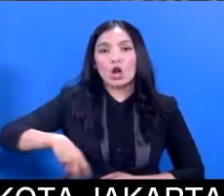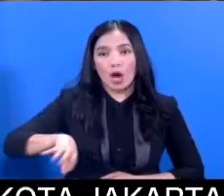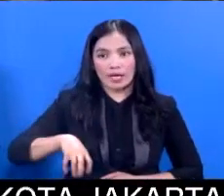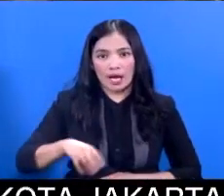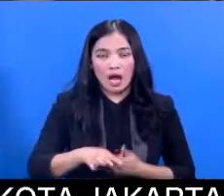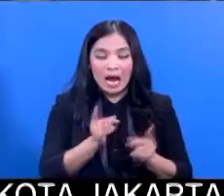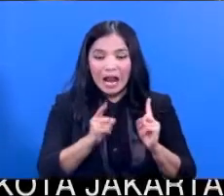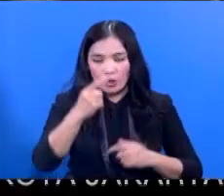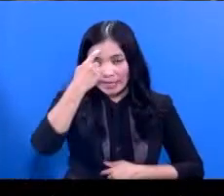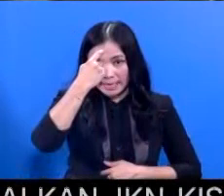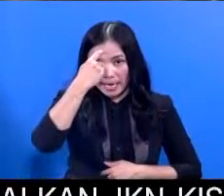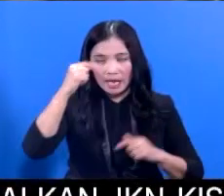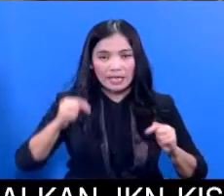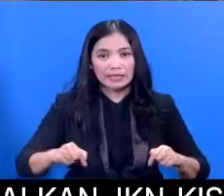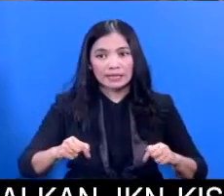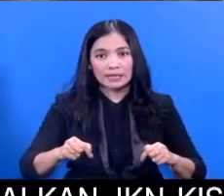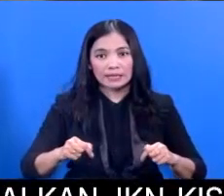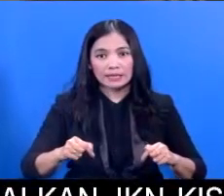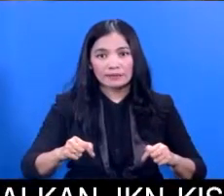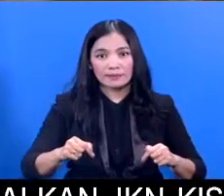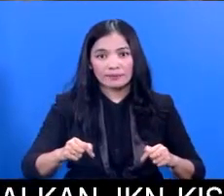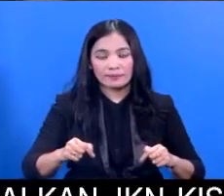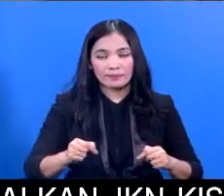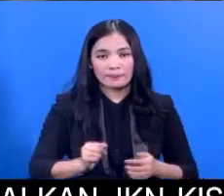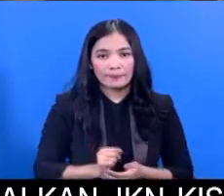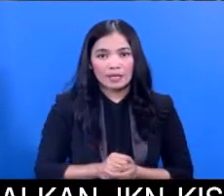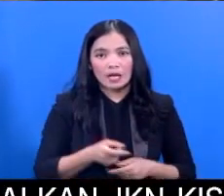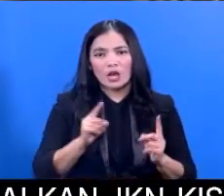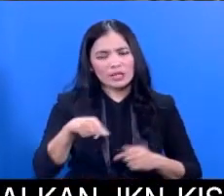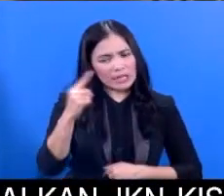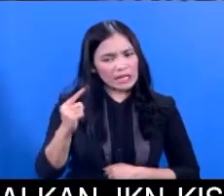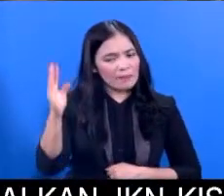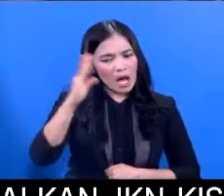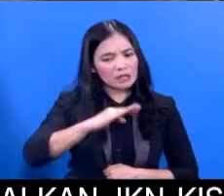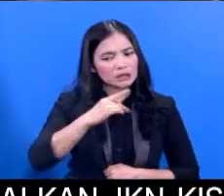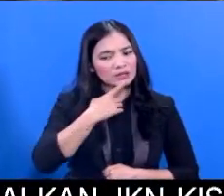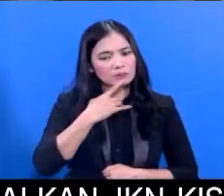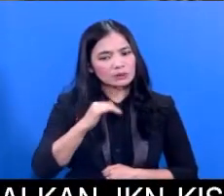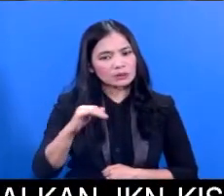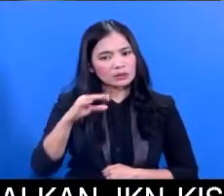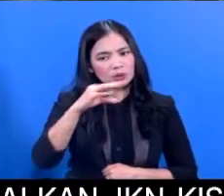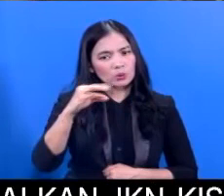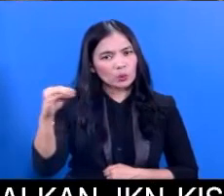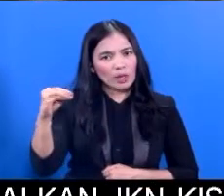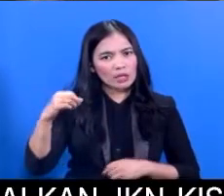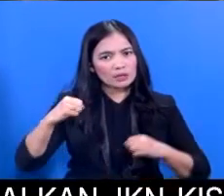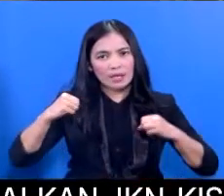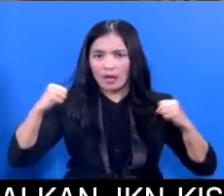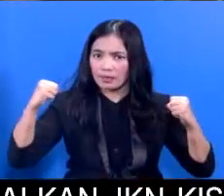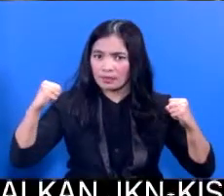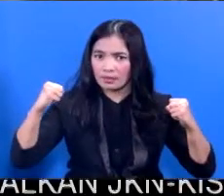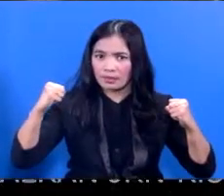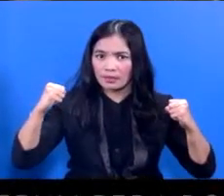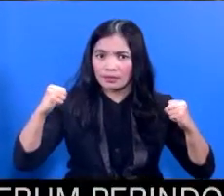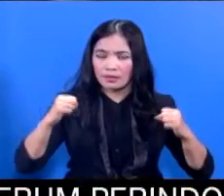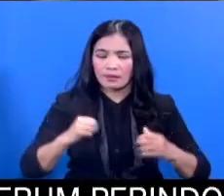calon tersangka ini menginformasikan bahwa kesehariannya agak kurang sehat. Jadi